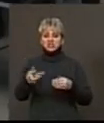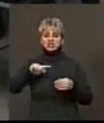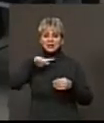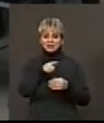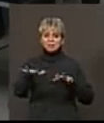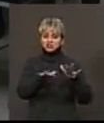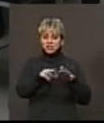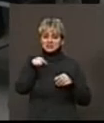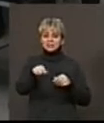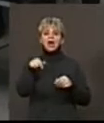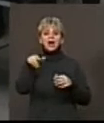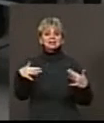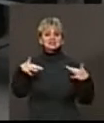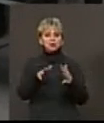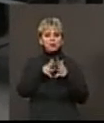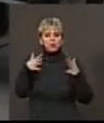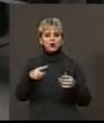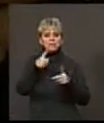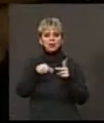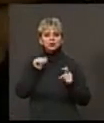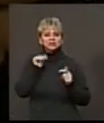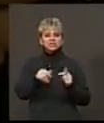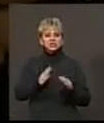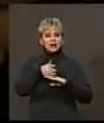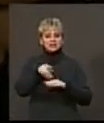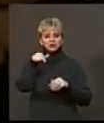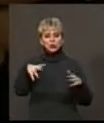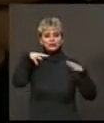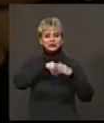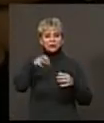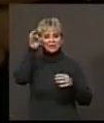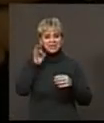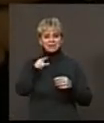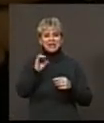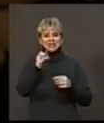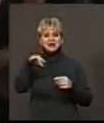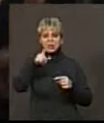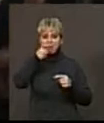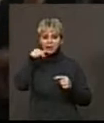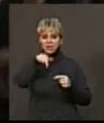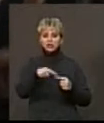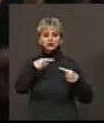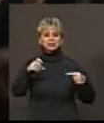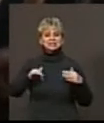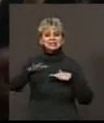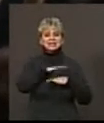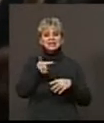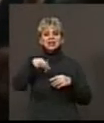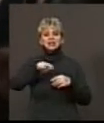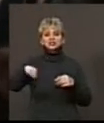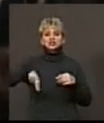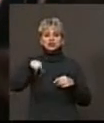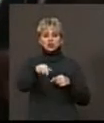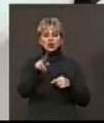внешэкономической деятельности. Она собрала более 1500 гостей, в том числе из Германии, Ирана, Болгарии и других стран. Гендиректор